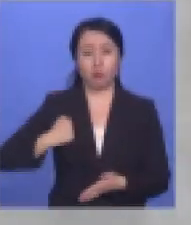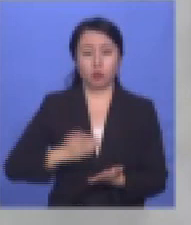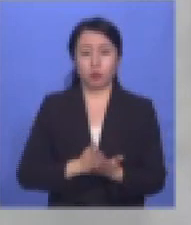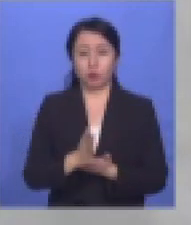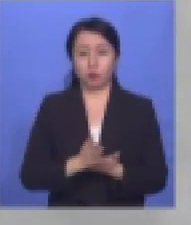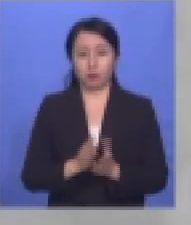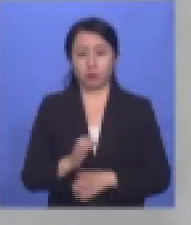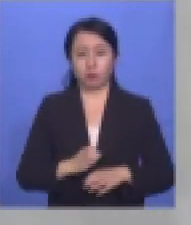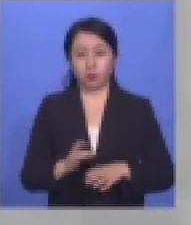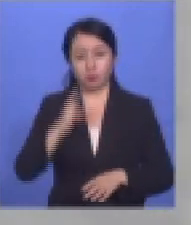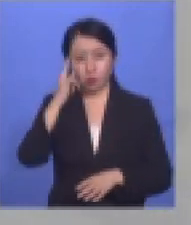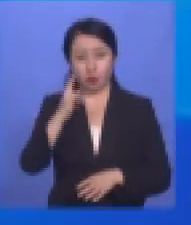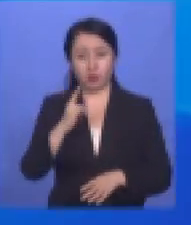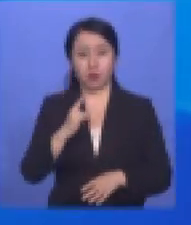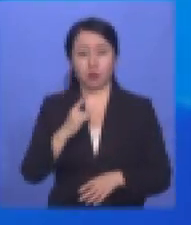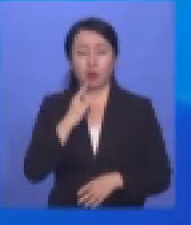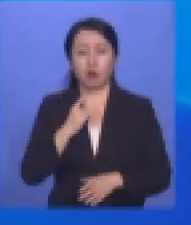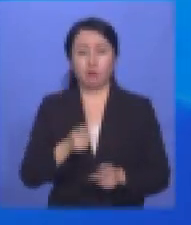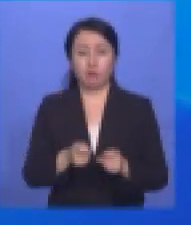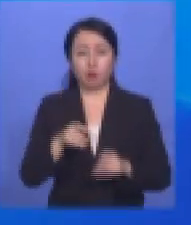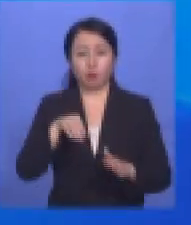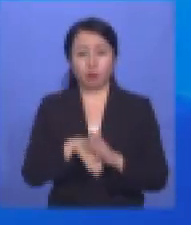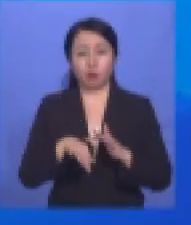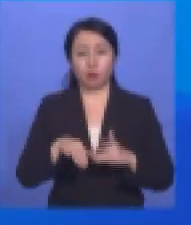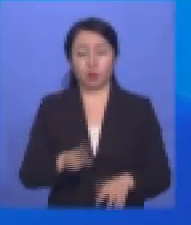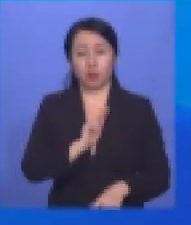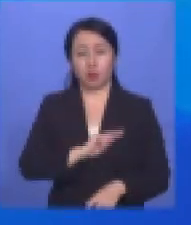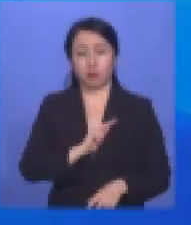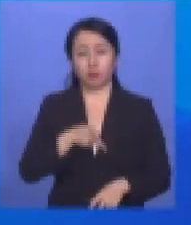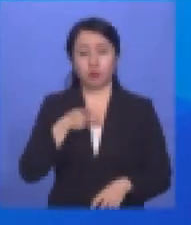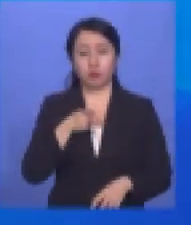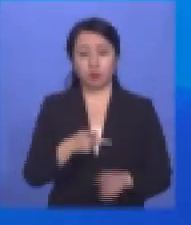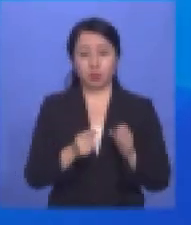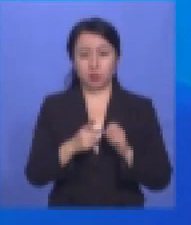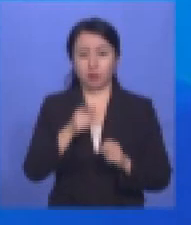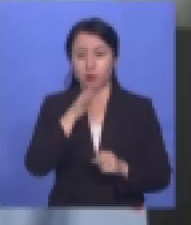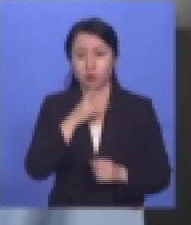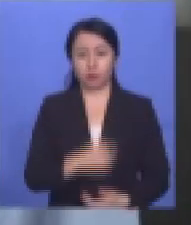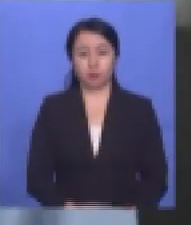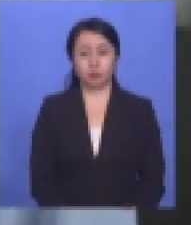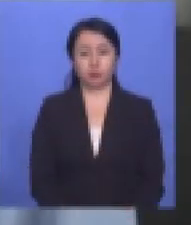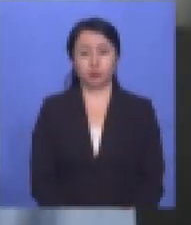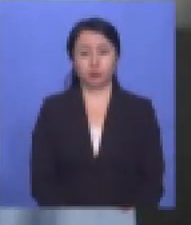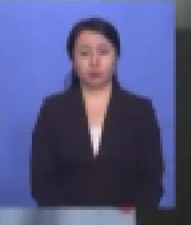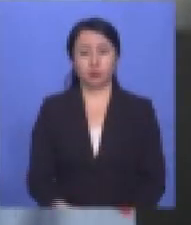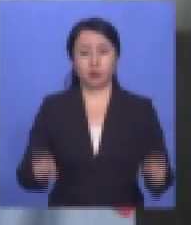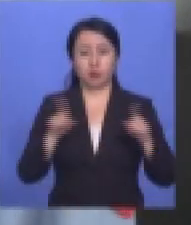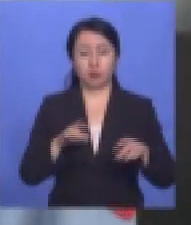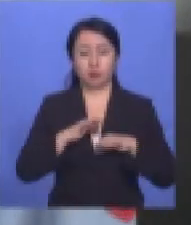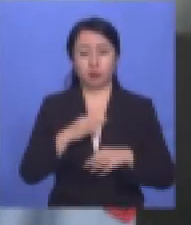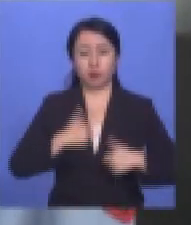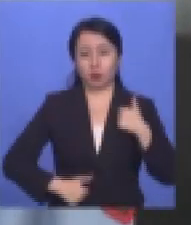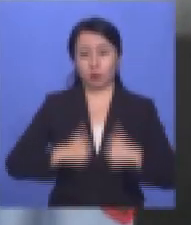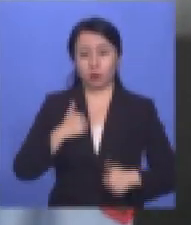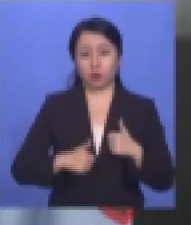службу вооруженных силах Республики Казахстан в Органах Внутренних Дел трудится с 2011 года особенностью проведения конкурса